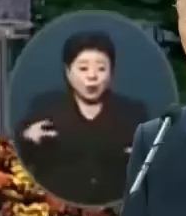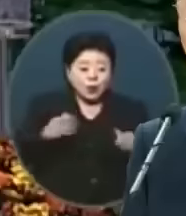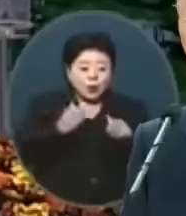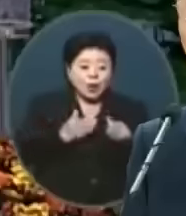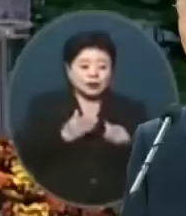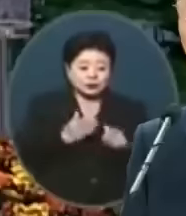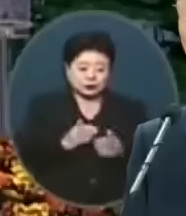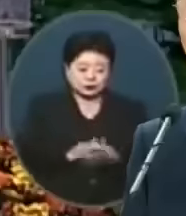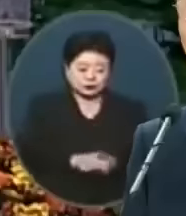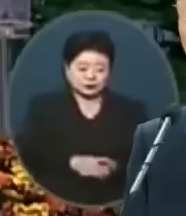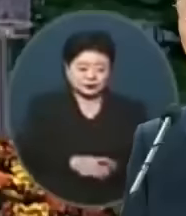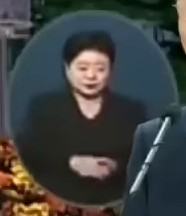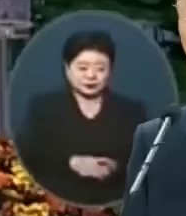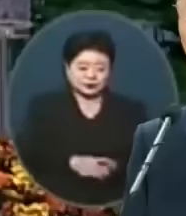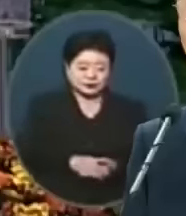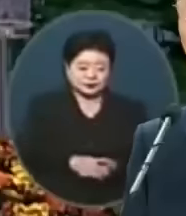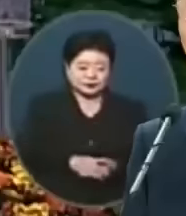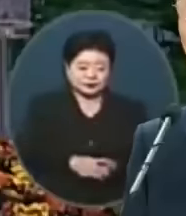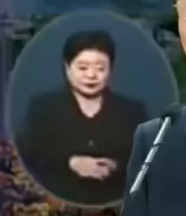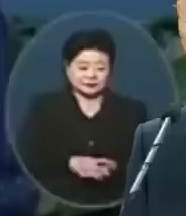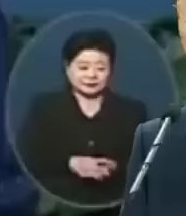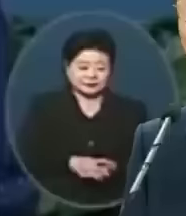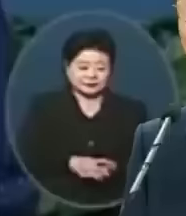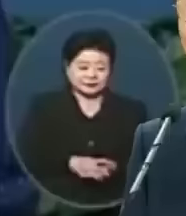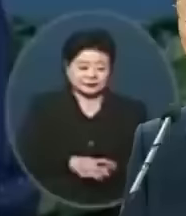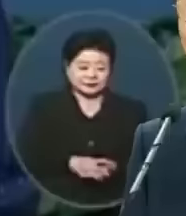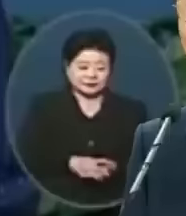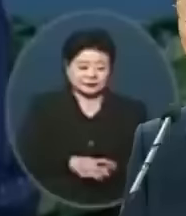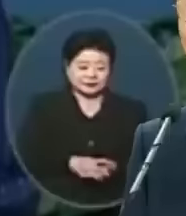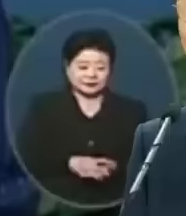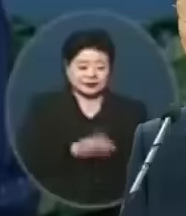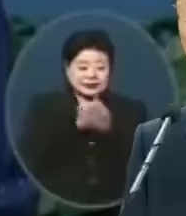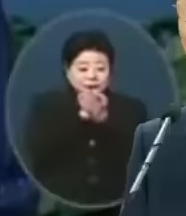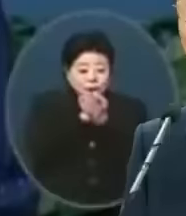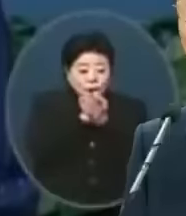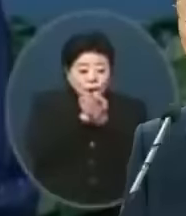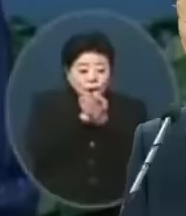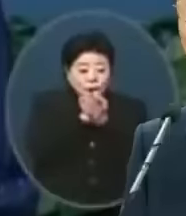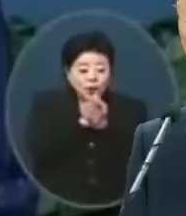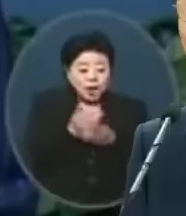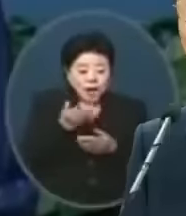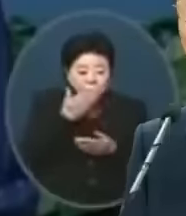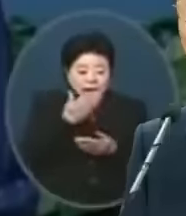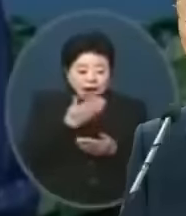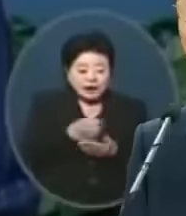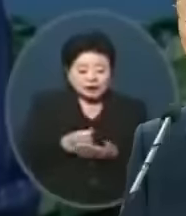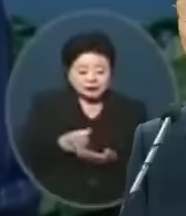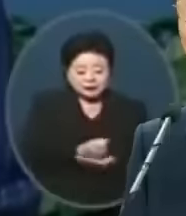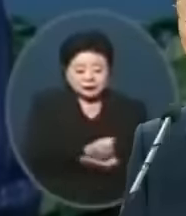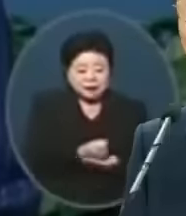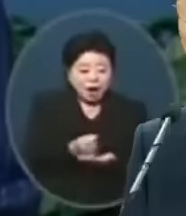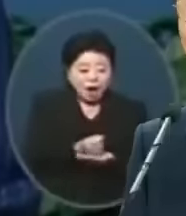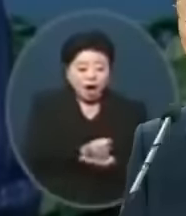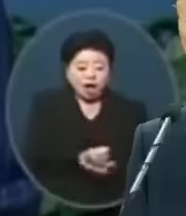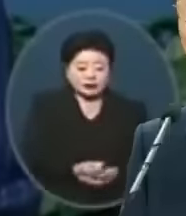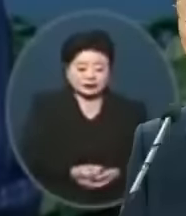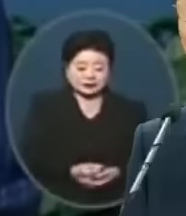요청과 이런 것들을 기도의 밥그릇에 넣고 휘휘 재어서